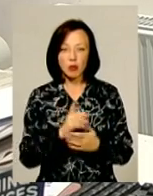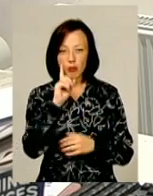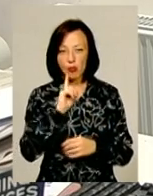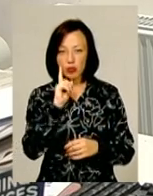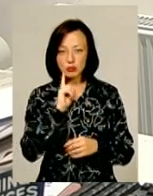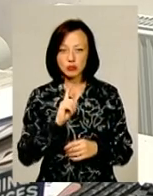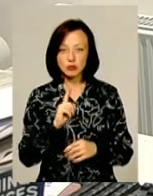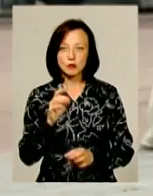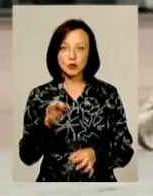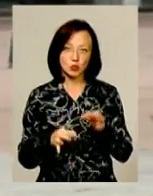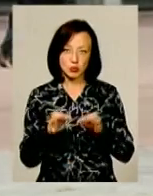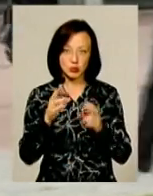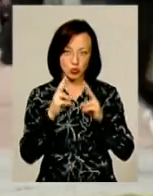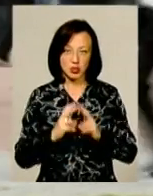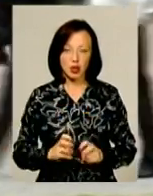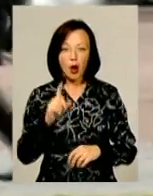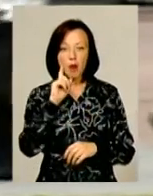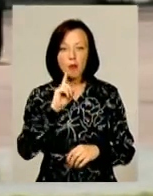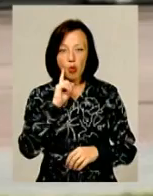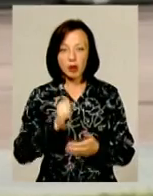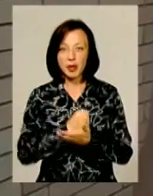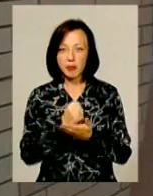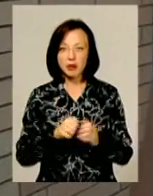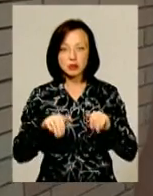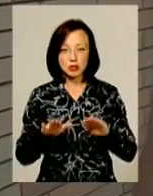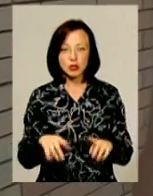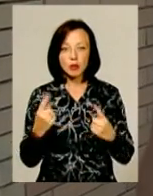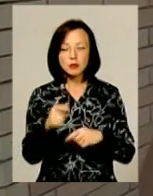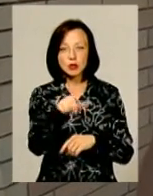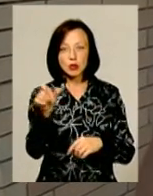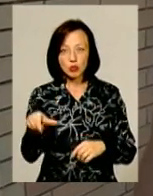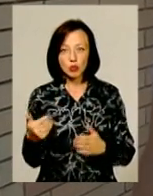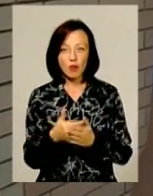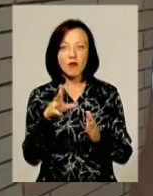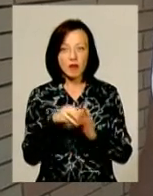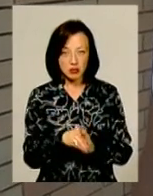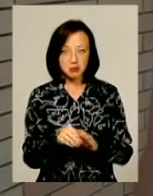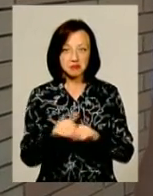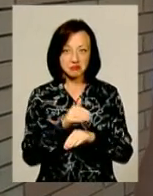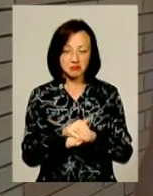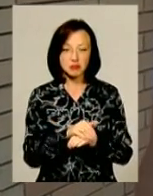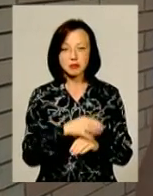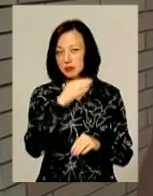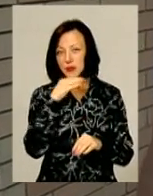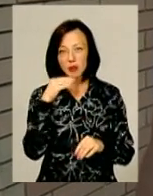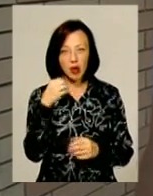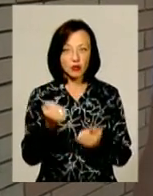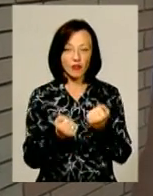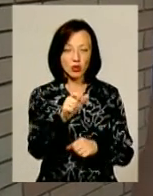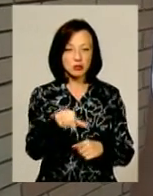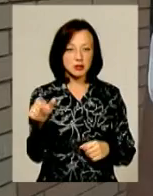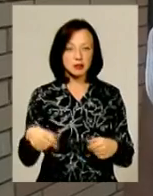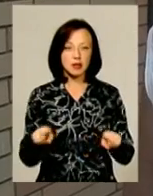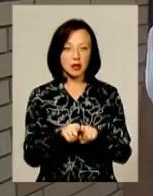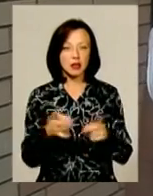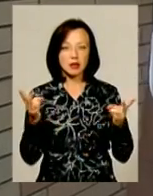що в провадженні суддів. Допоки у судах приймаються рішення, пересічні краяни нововведення вітають. Дуже багато водіїв, що таких